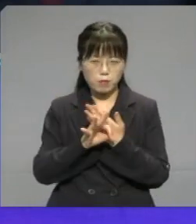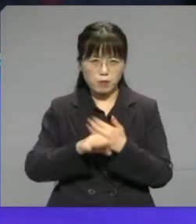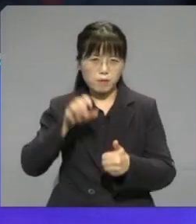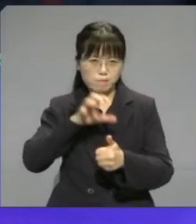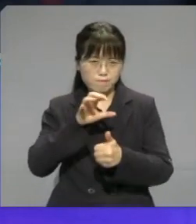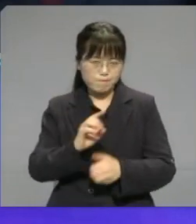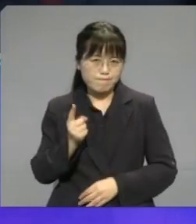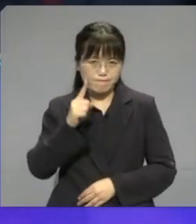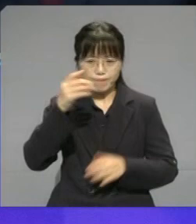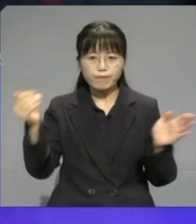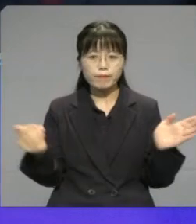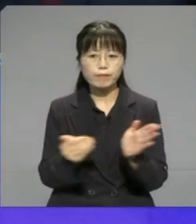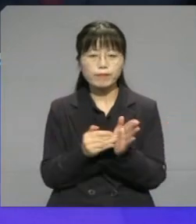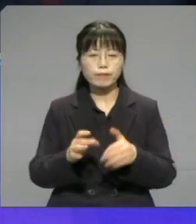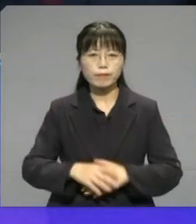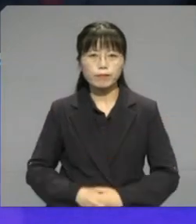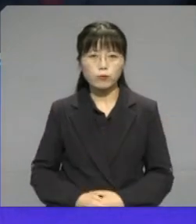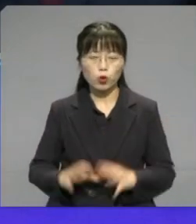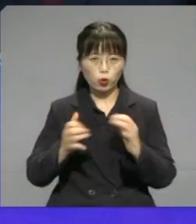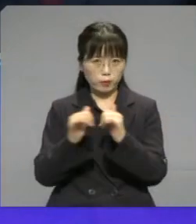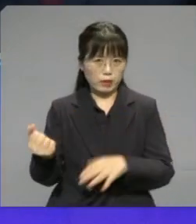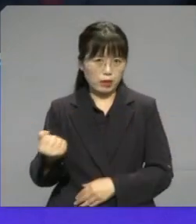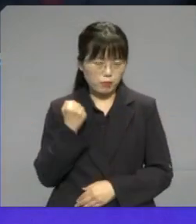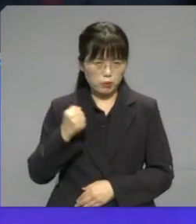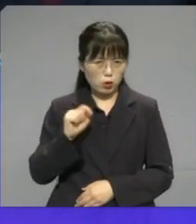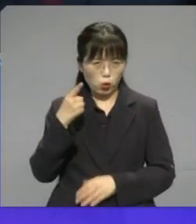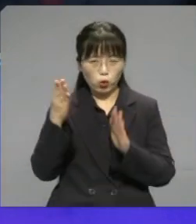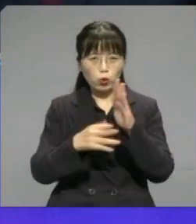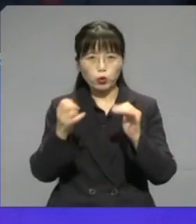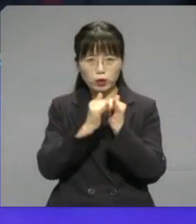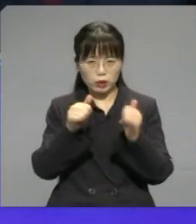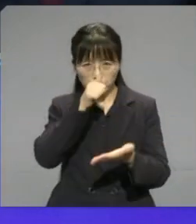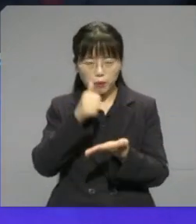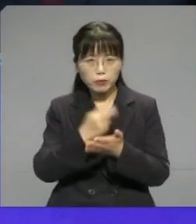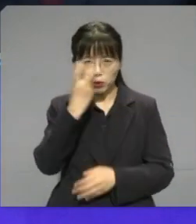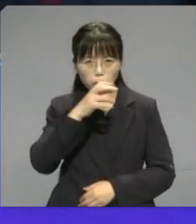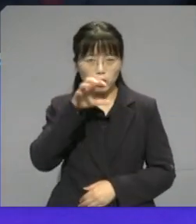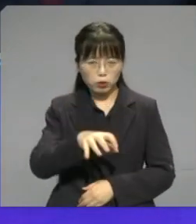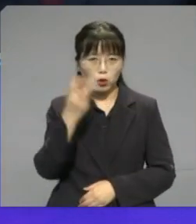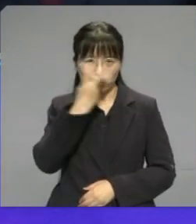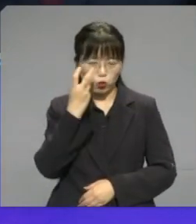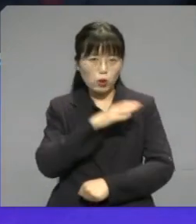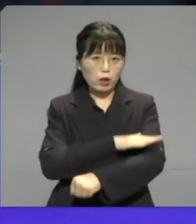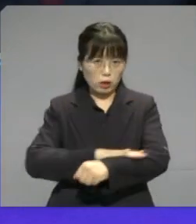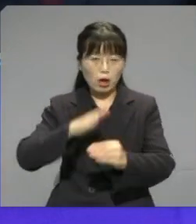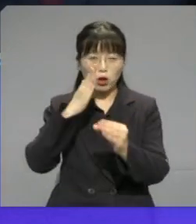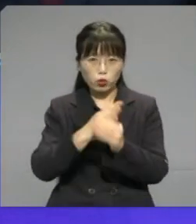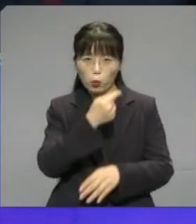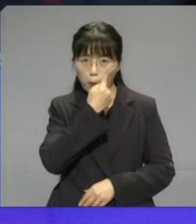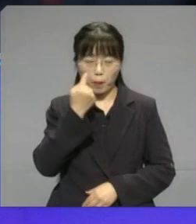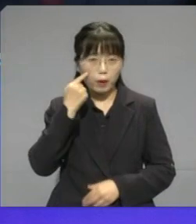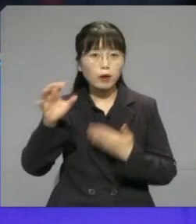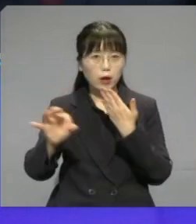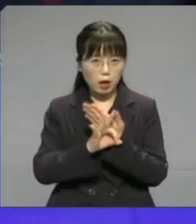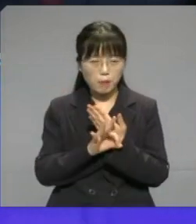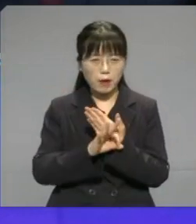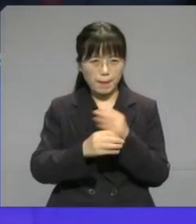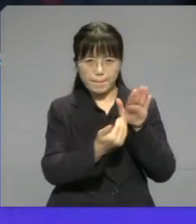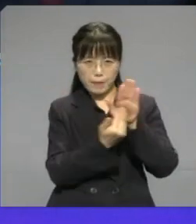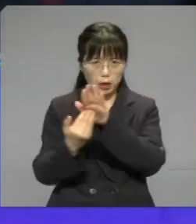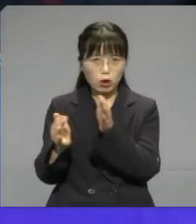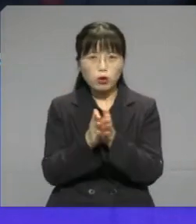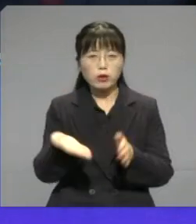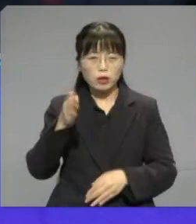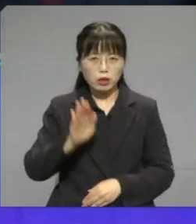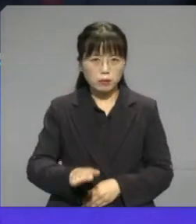공세의 수위를 높였습니다. 국민의힘은 고위공직자 범죄수사처가 수사를 잘하고 있다는 방증이라며 방어에